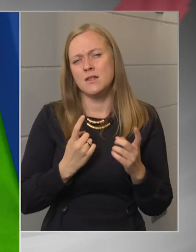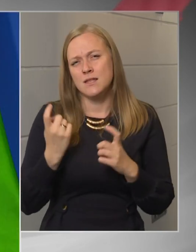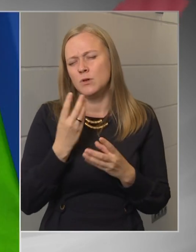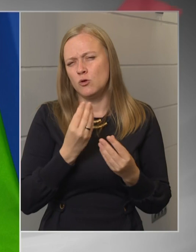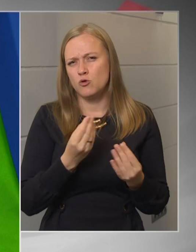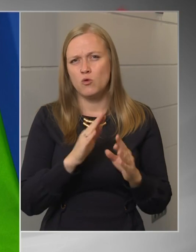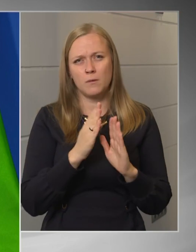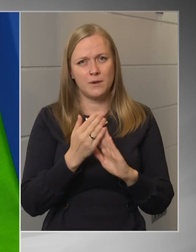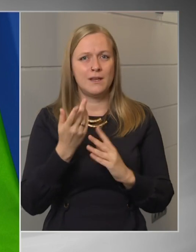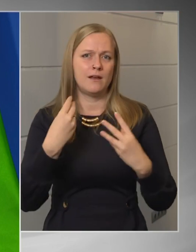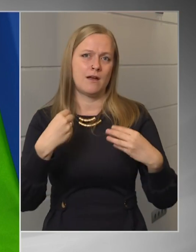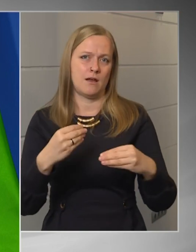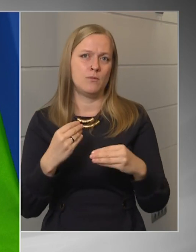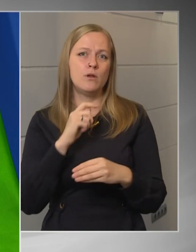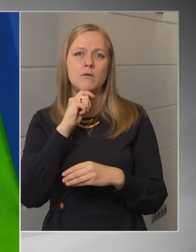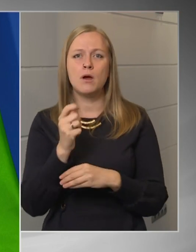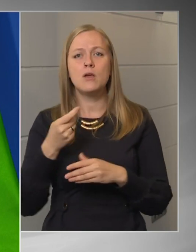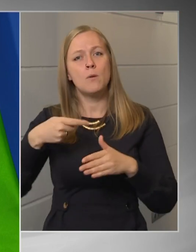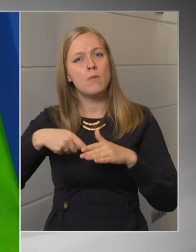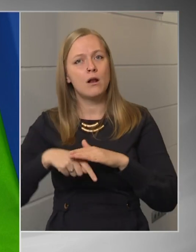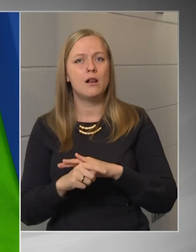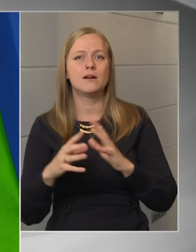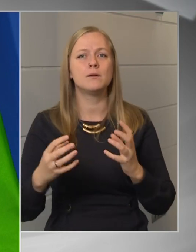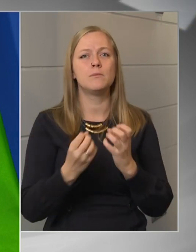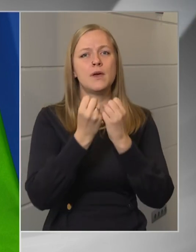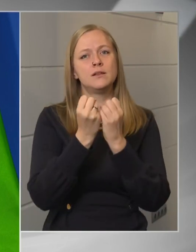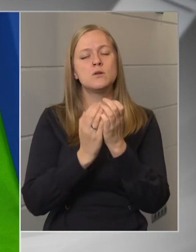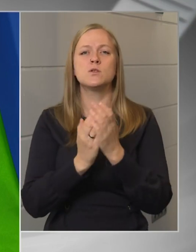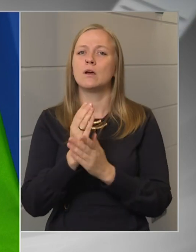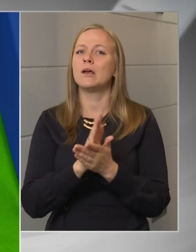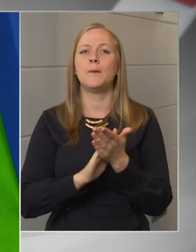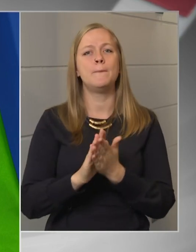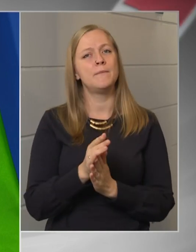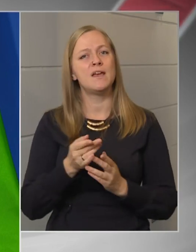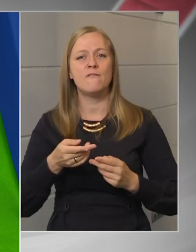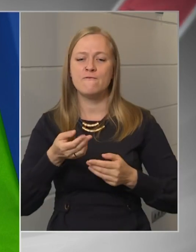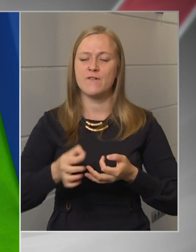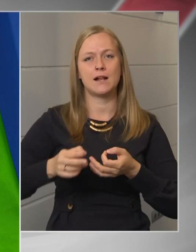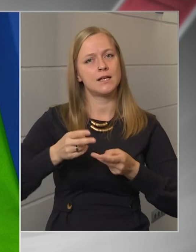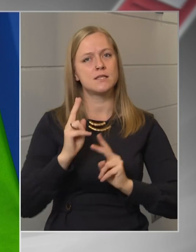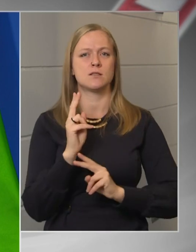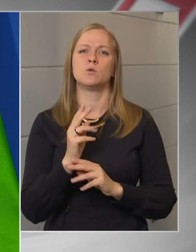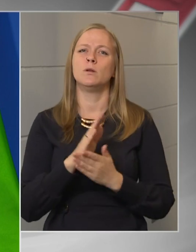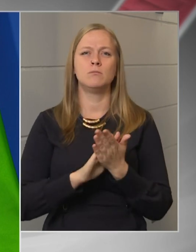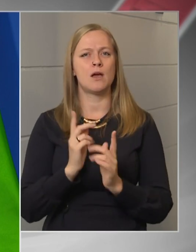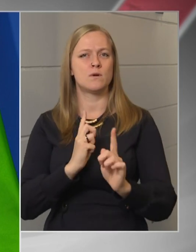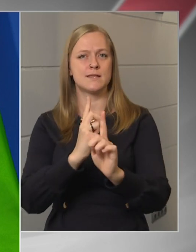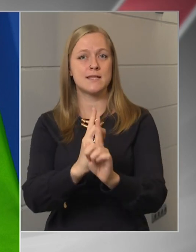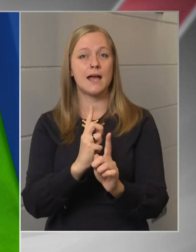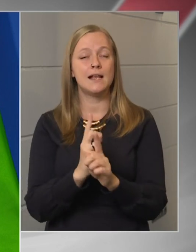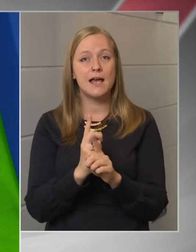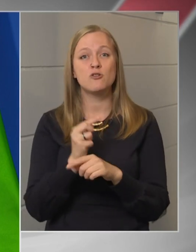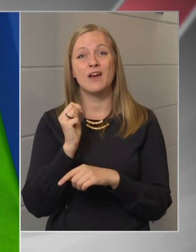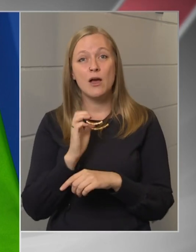mindent elmond a Magyar Barlangi Mentőszolgálat felkészültségéről, hozzáállásáról az, hogy az Európai Barlangi Mentők